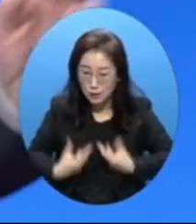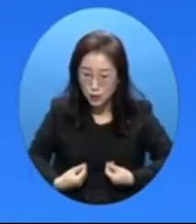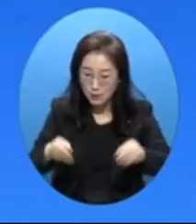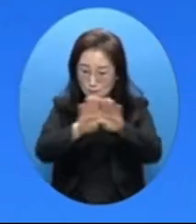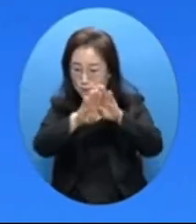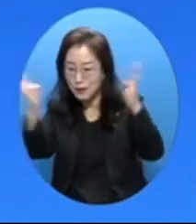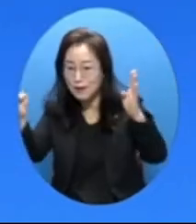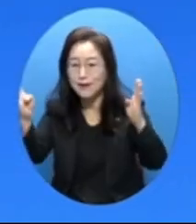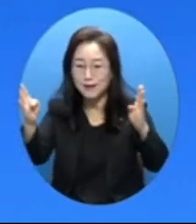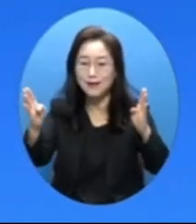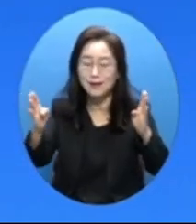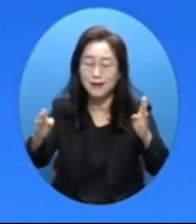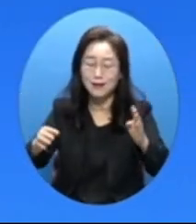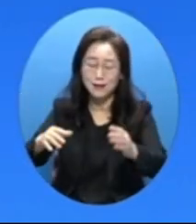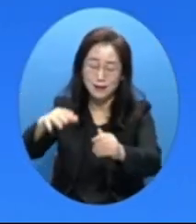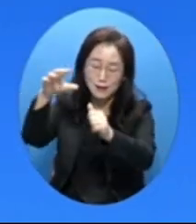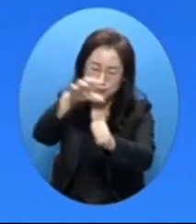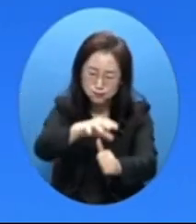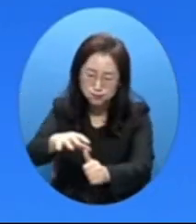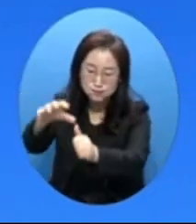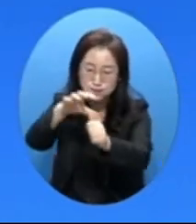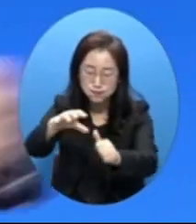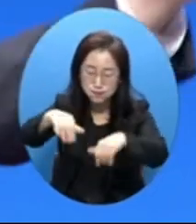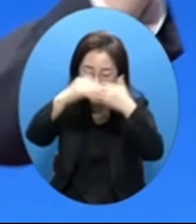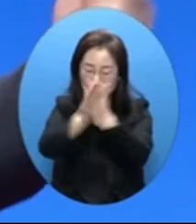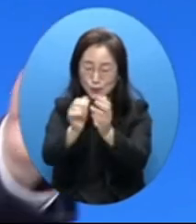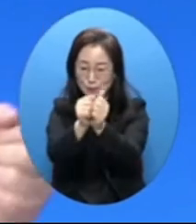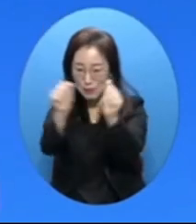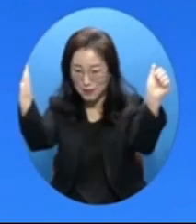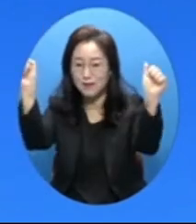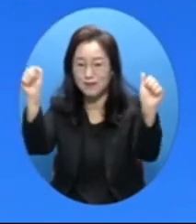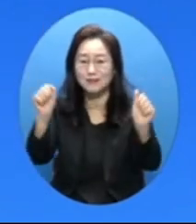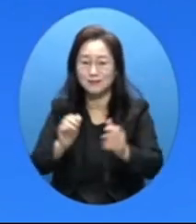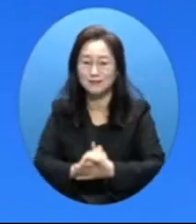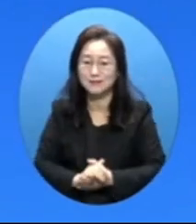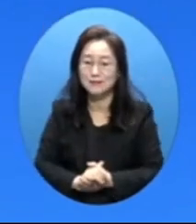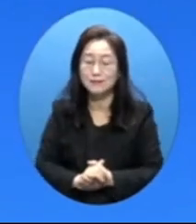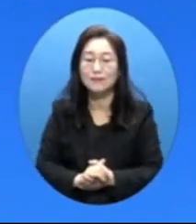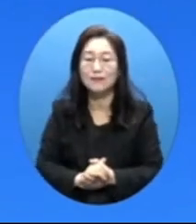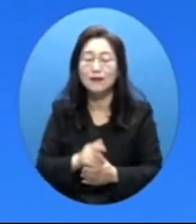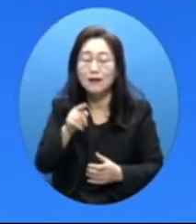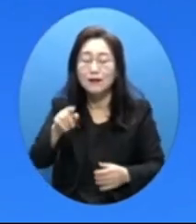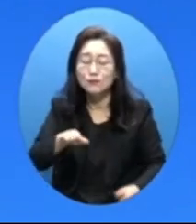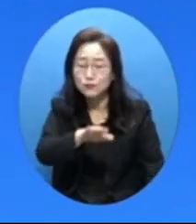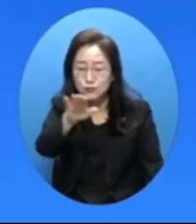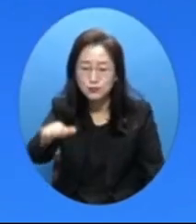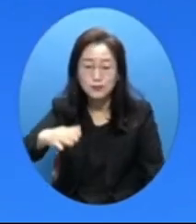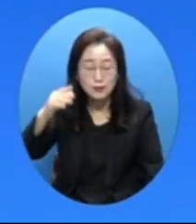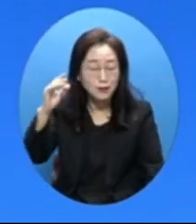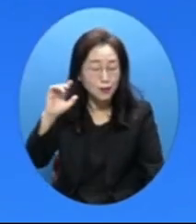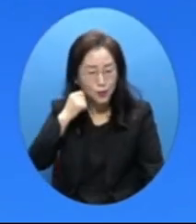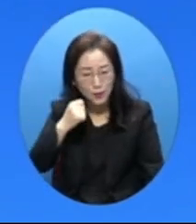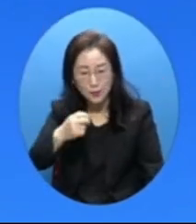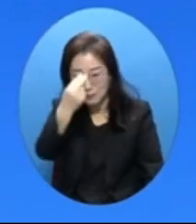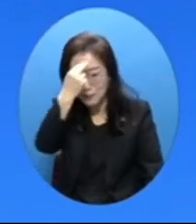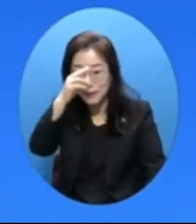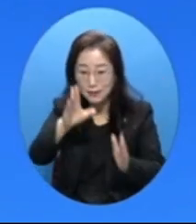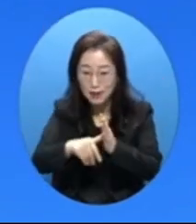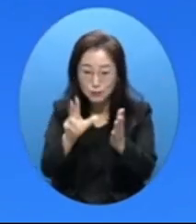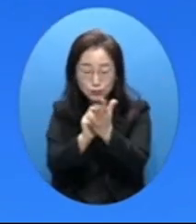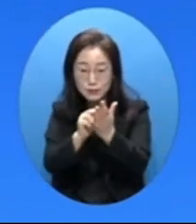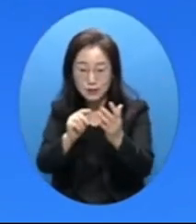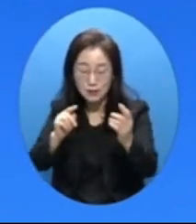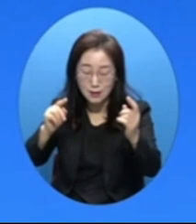열어젖히시고 우리를 묶고 있던 모든 것입니다 그래서 우리가 어려움 당할 때일수록 문제를